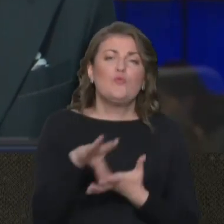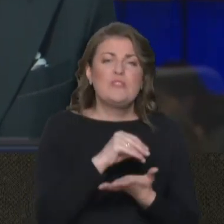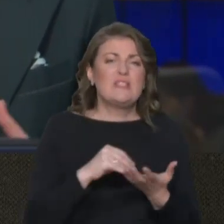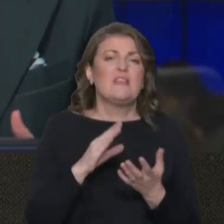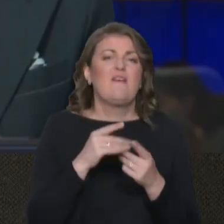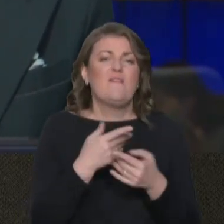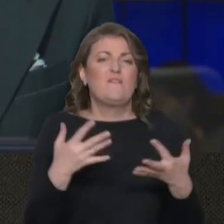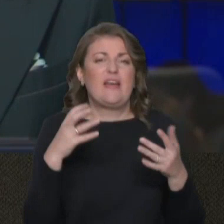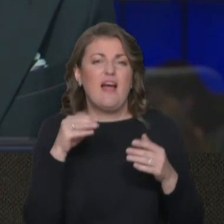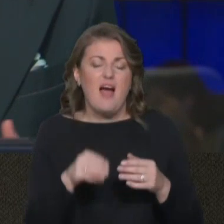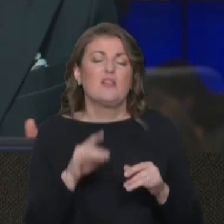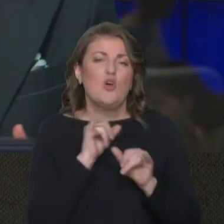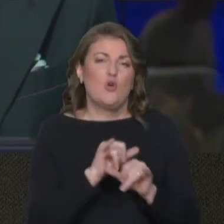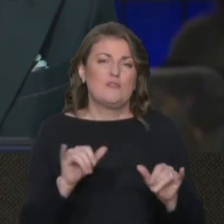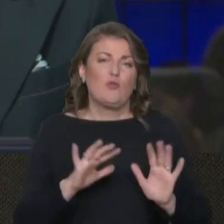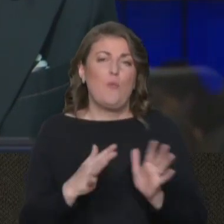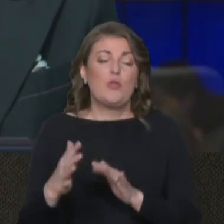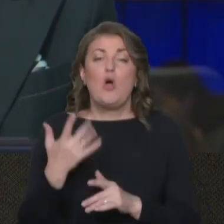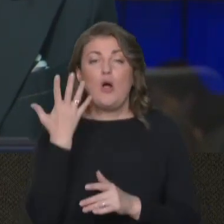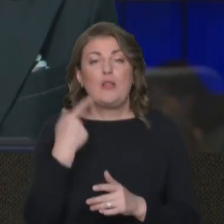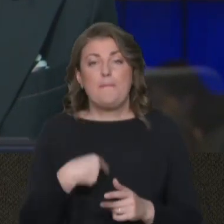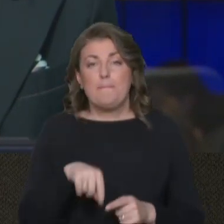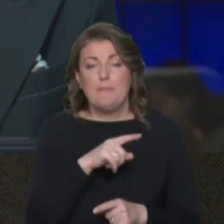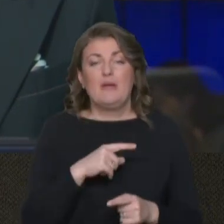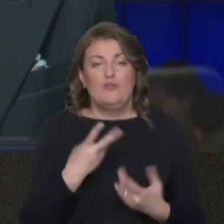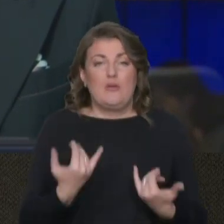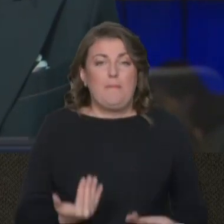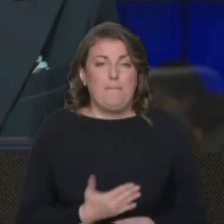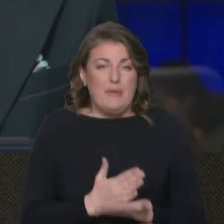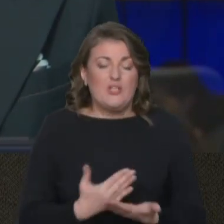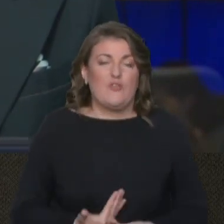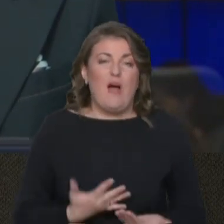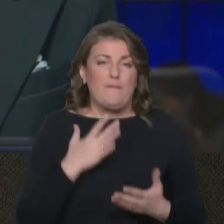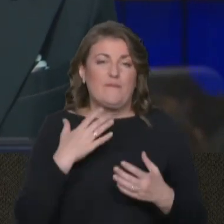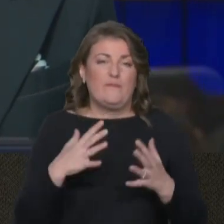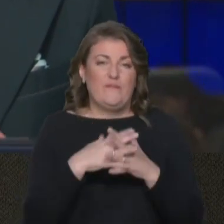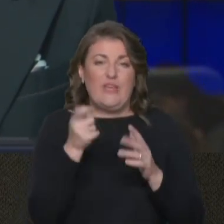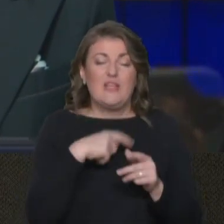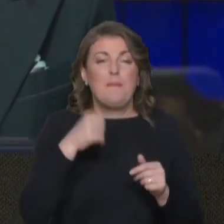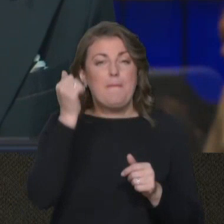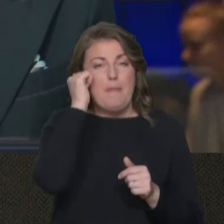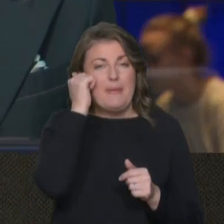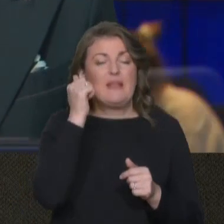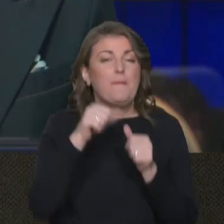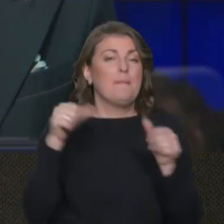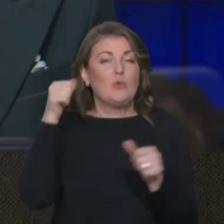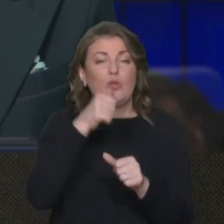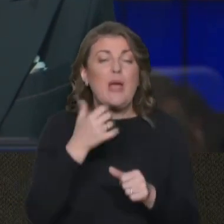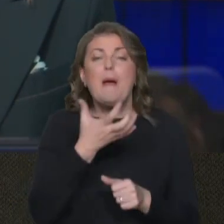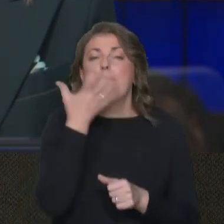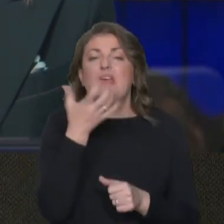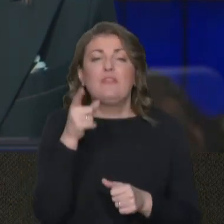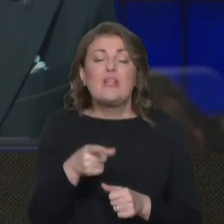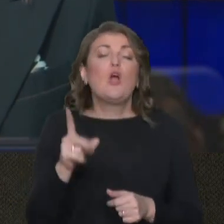варіанти розвитку подій, особливо наразі, коли ми переживаємо у війні, і ми пам'ятаємо минулий рік, південь. До